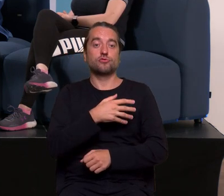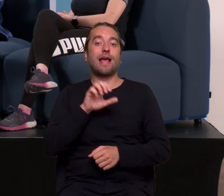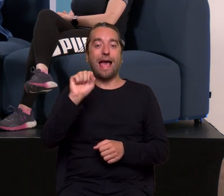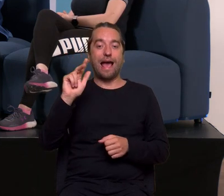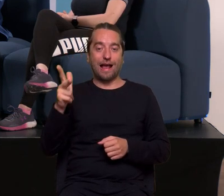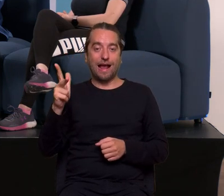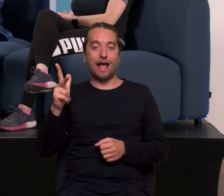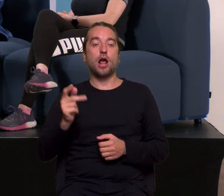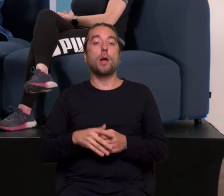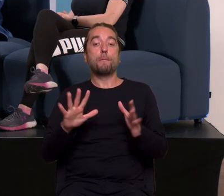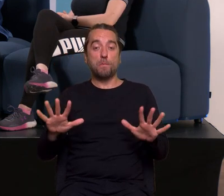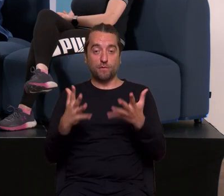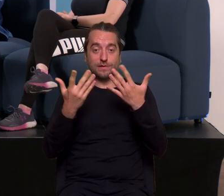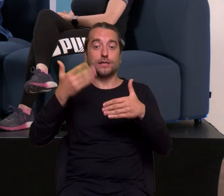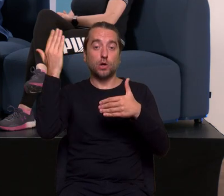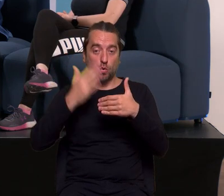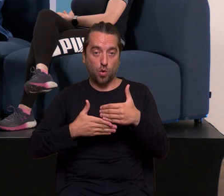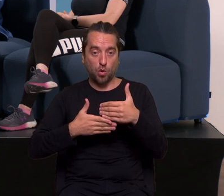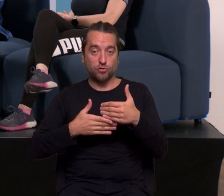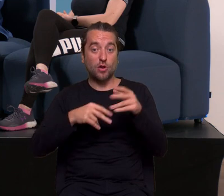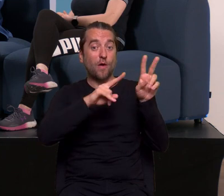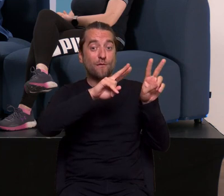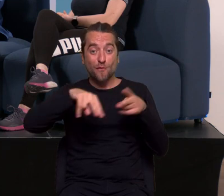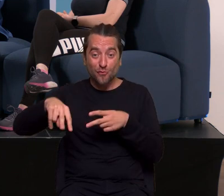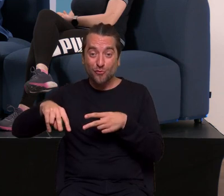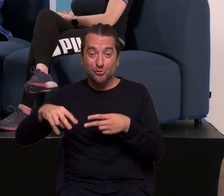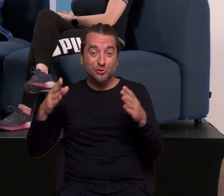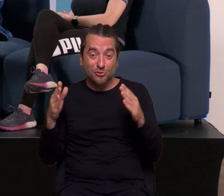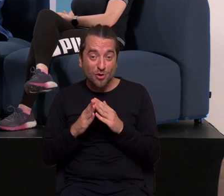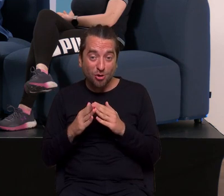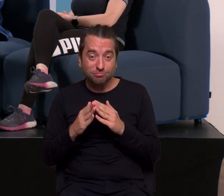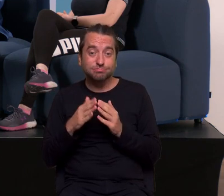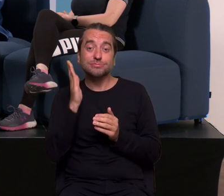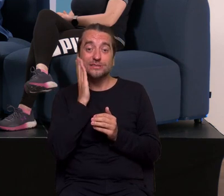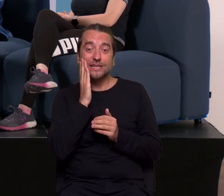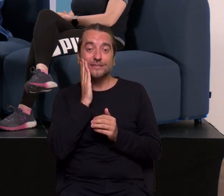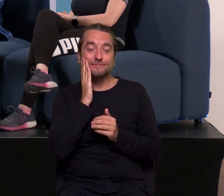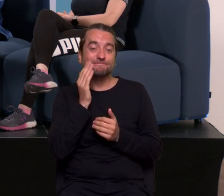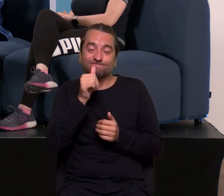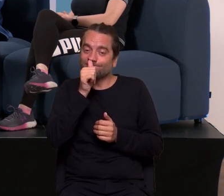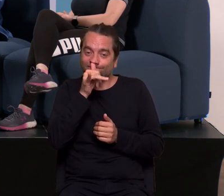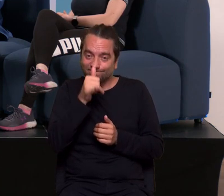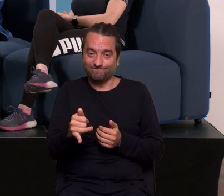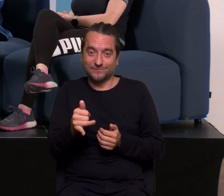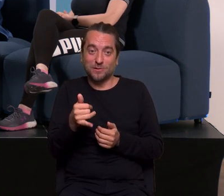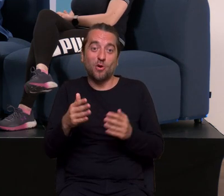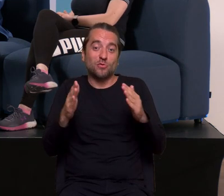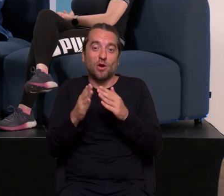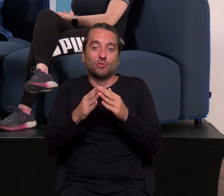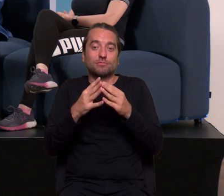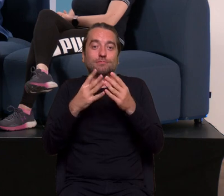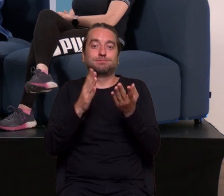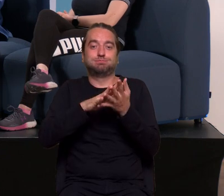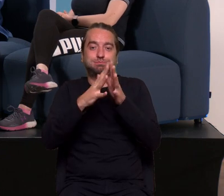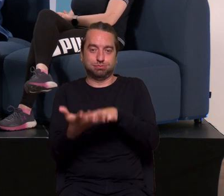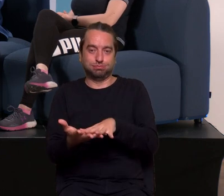skończeniu powstania już nie mogła wrócić do swojego mieszkania i do swojego domu, bo po prostu nie było tego domu.